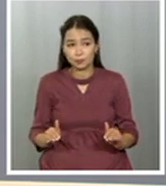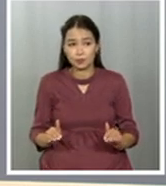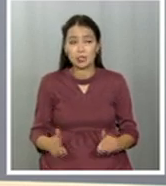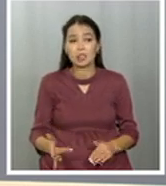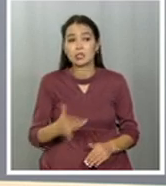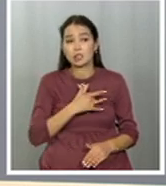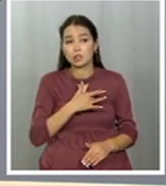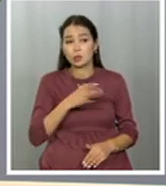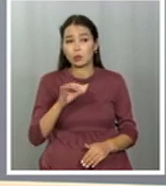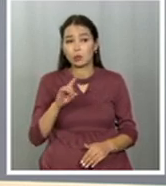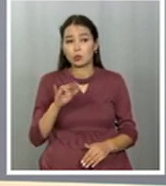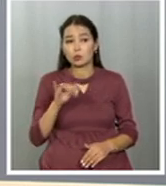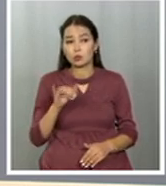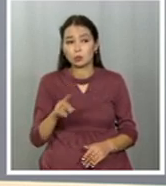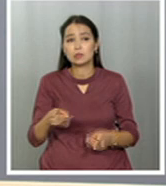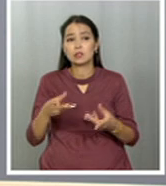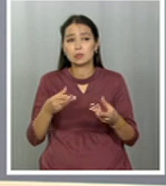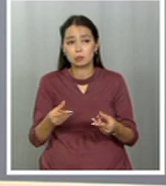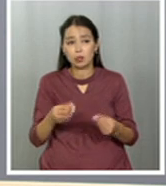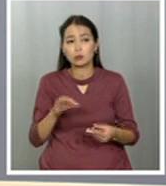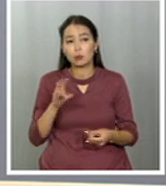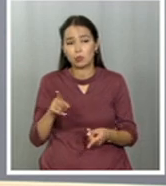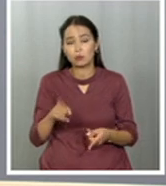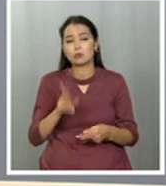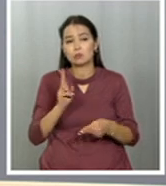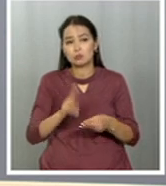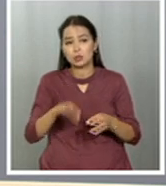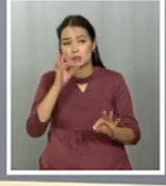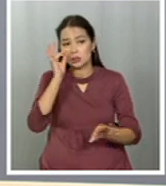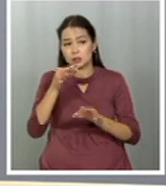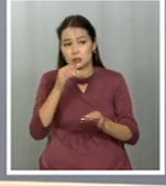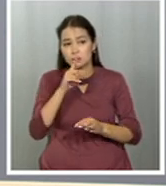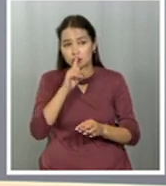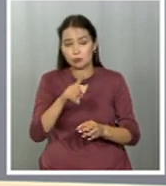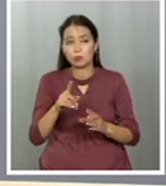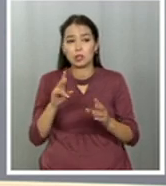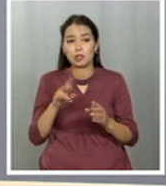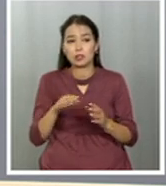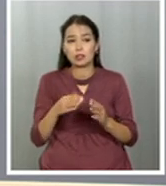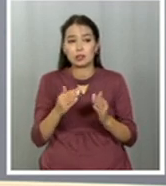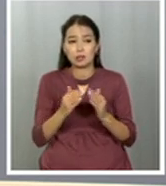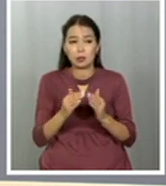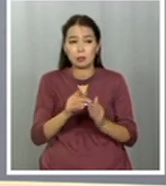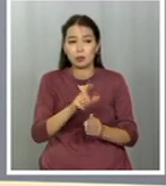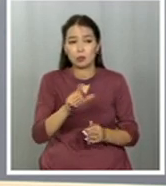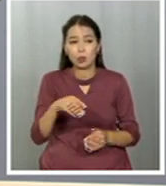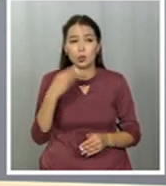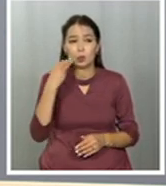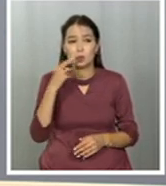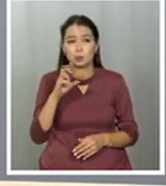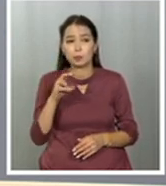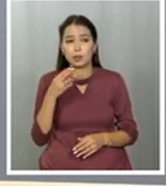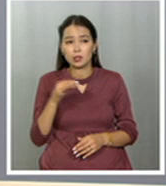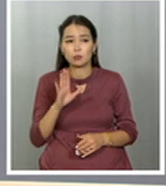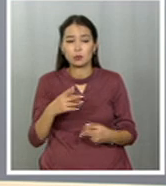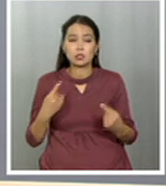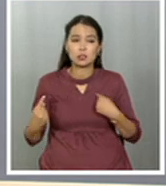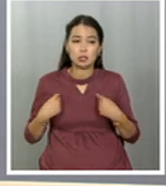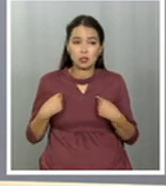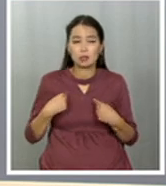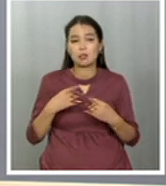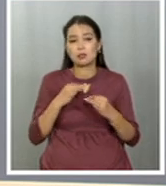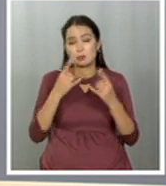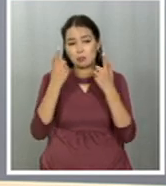Сердце у Ураскула смягчится, и он перестанет издеваться над домочадцами. Тетка Бикей перестанет страдать и плакать.